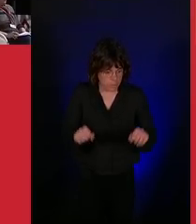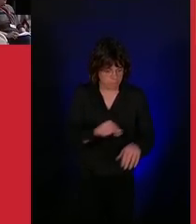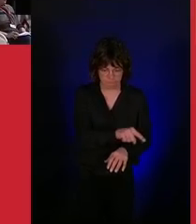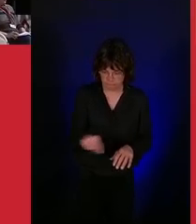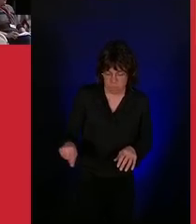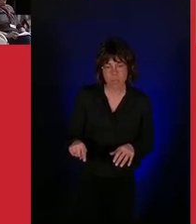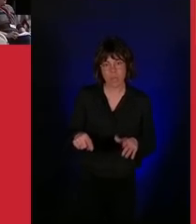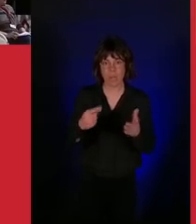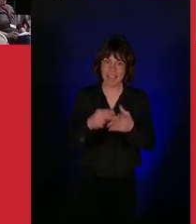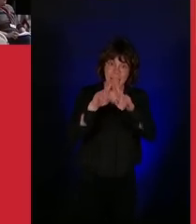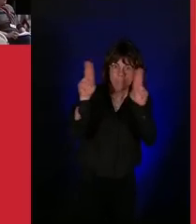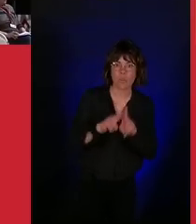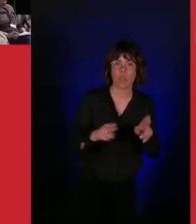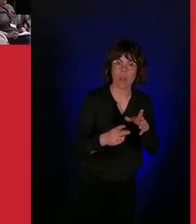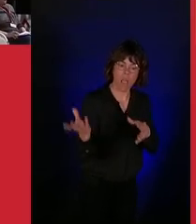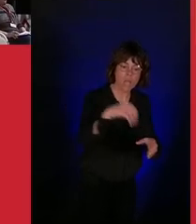le volet international.